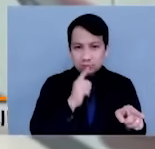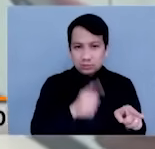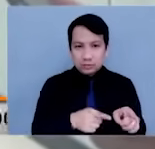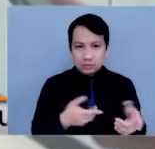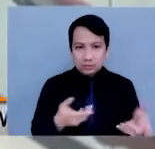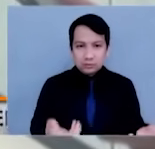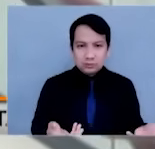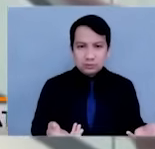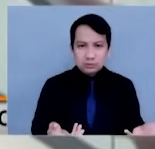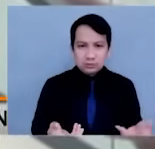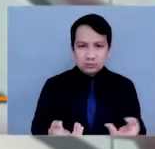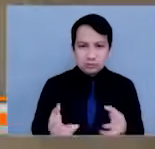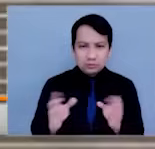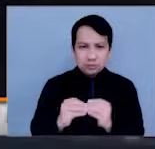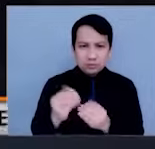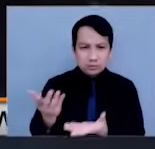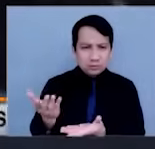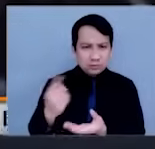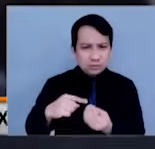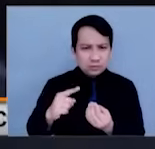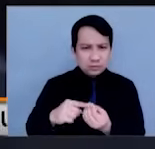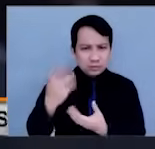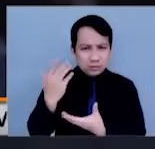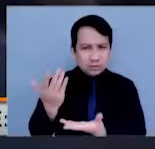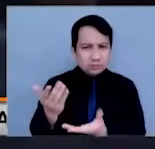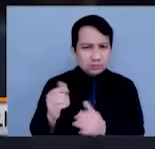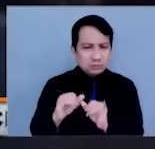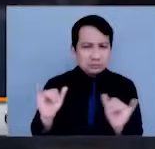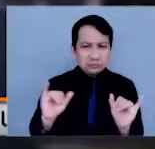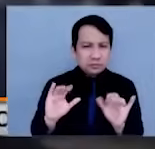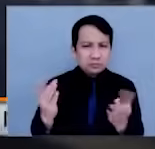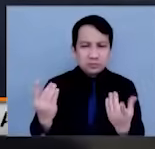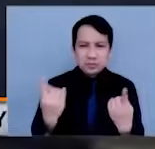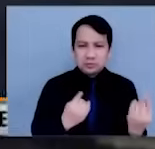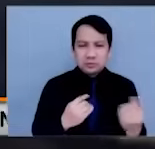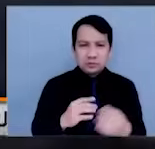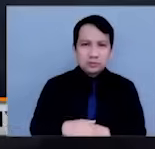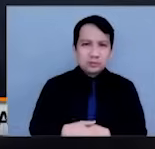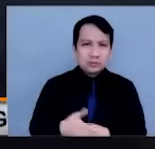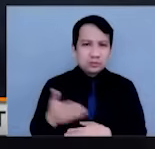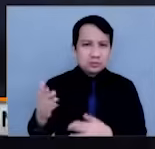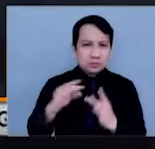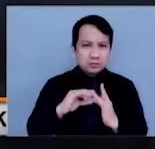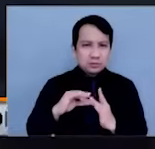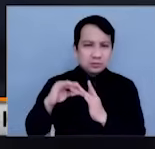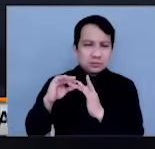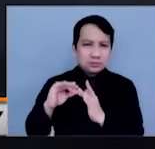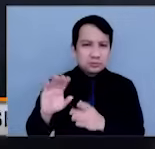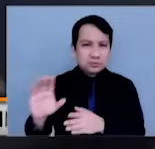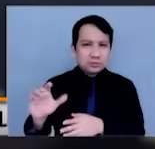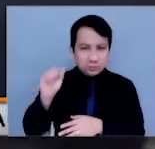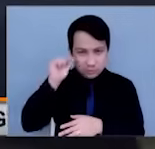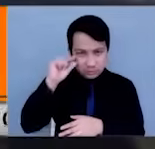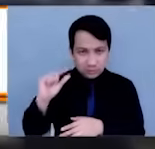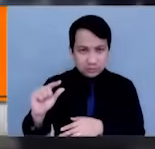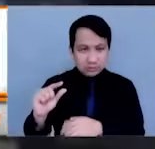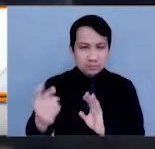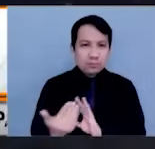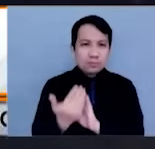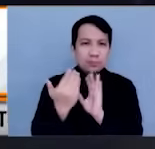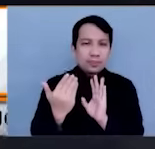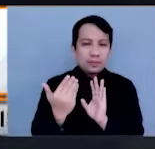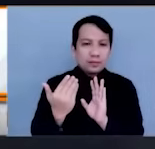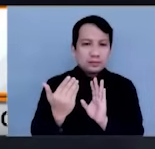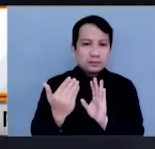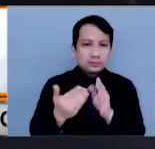yun. There's nothing to it. Pagtitiyak pa ni Abalos, walang special treatment kay Guo. Nahaharap si Guo sa